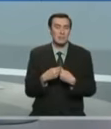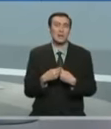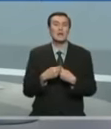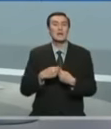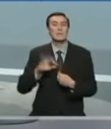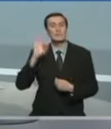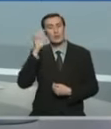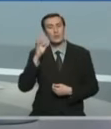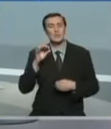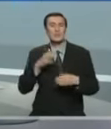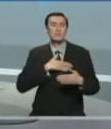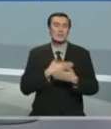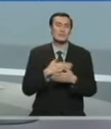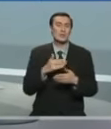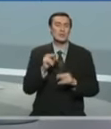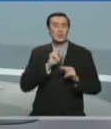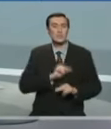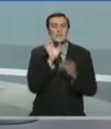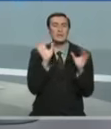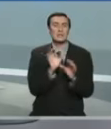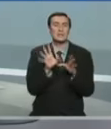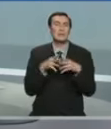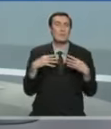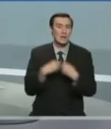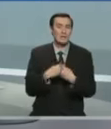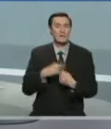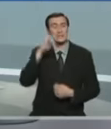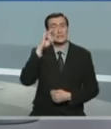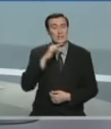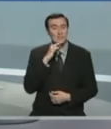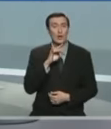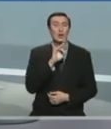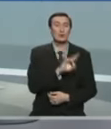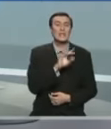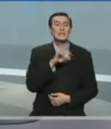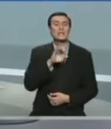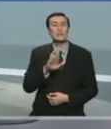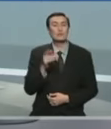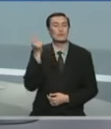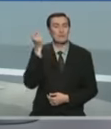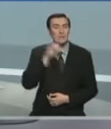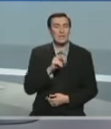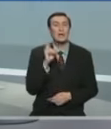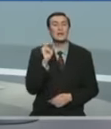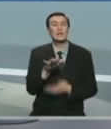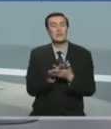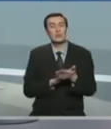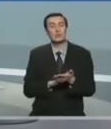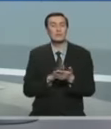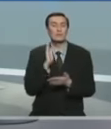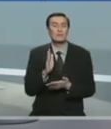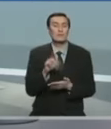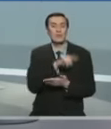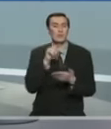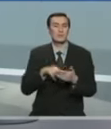столичные психологи и общественные деятели трудятся над сохранением браков казахстанцев. Руслан Идрисов узнал, как намерены бороться с разводами в